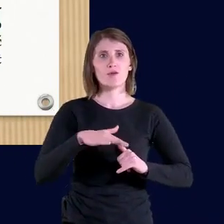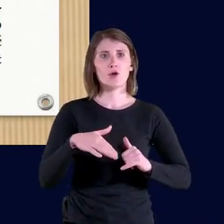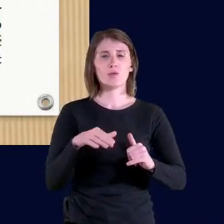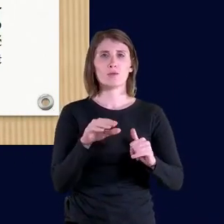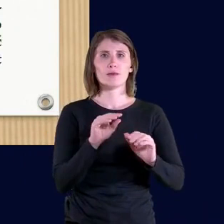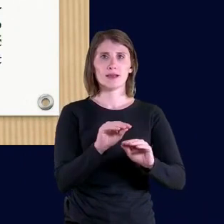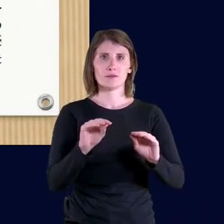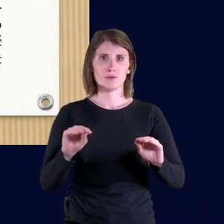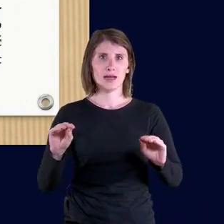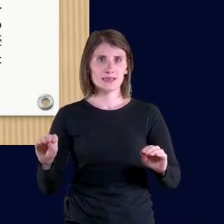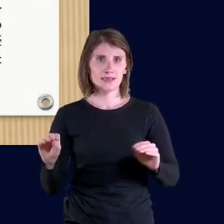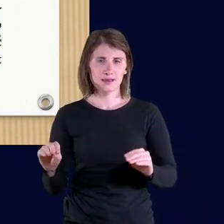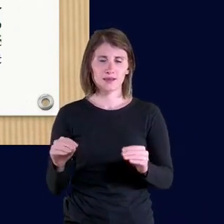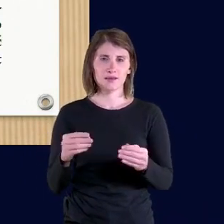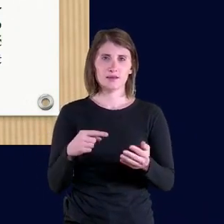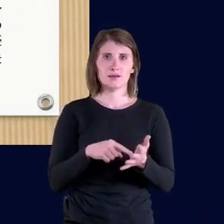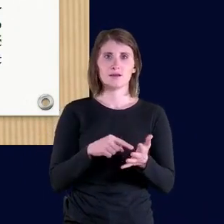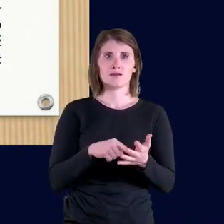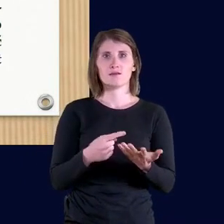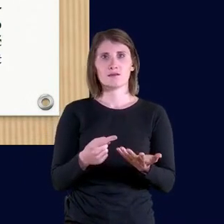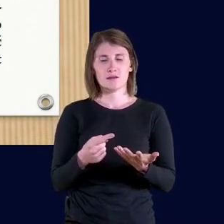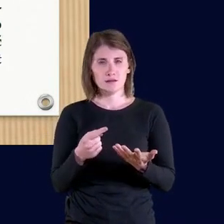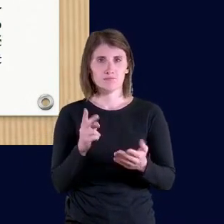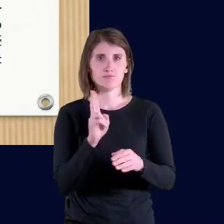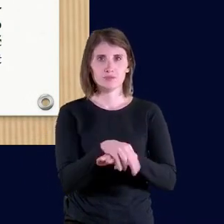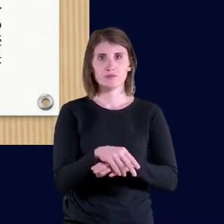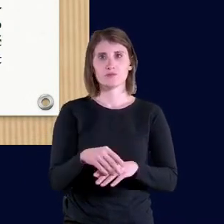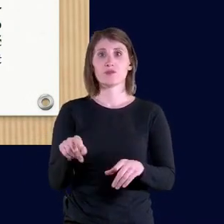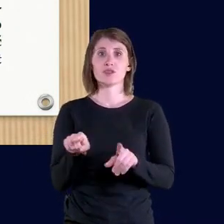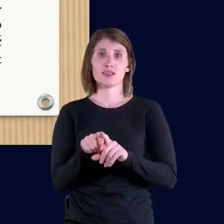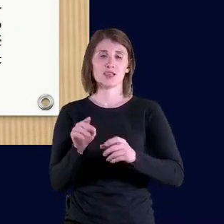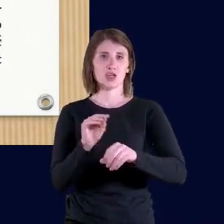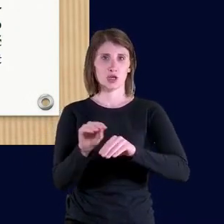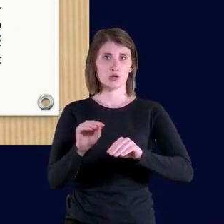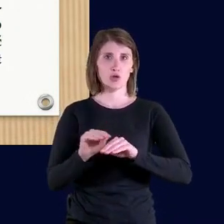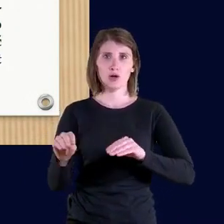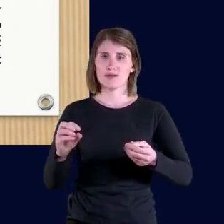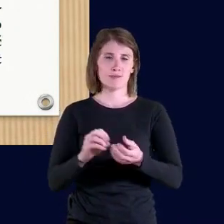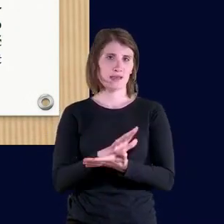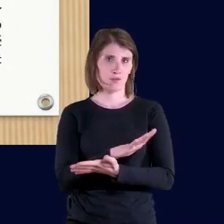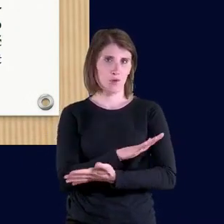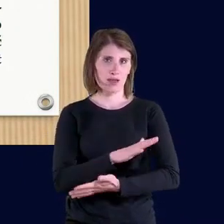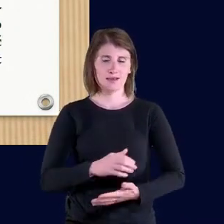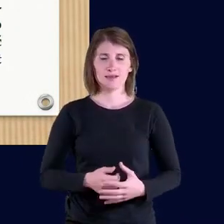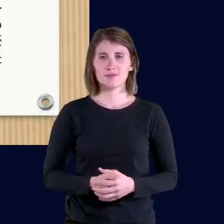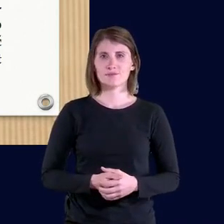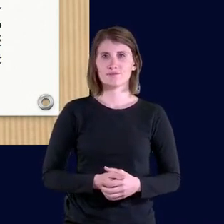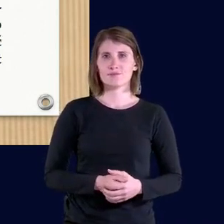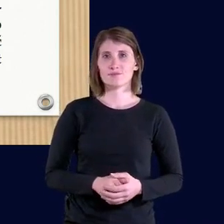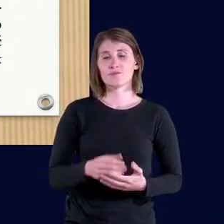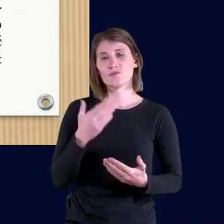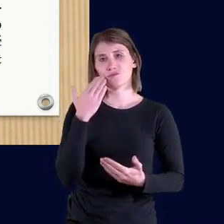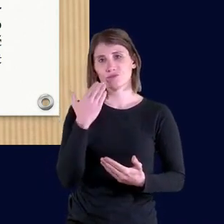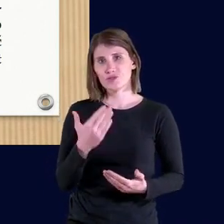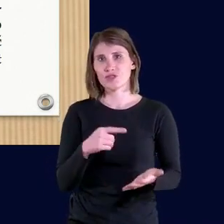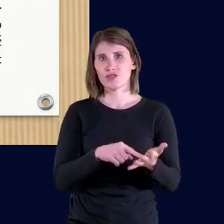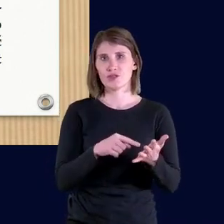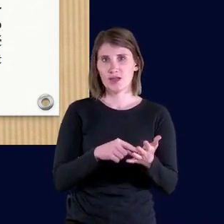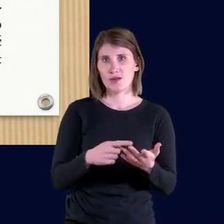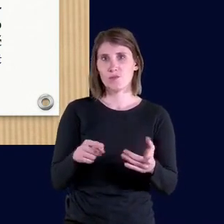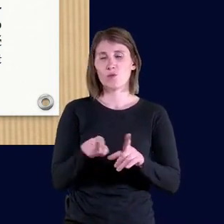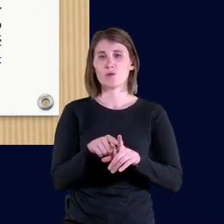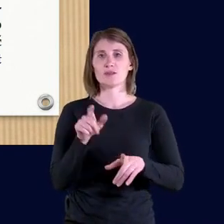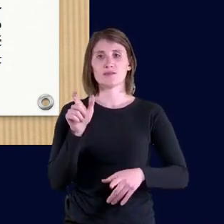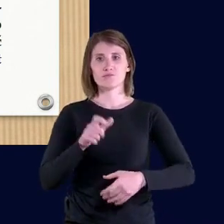edukacyjne i mieć dostęp do różnego rodzaju bezpłatnych szkoleń dzięki temu Dzięki też przede